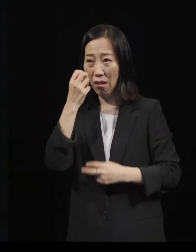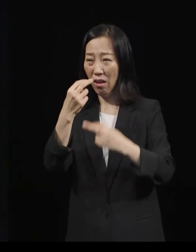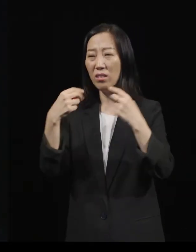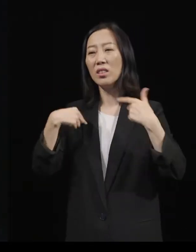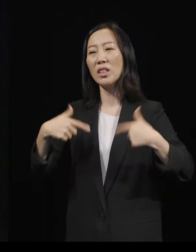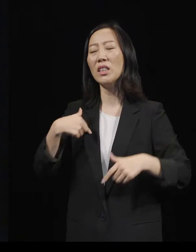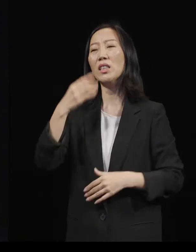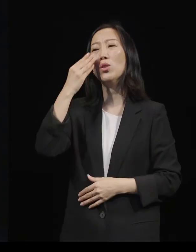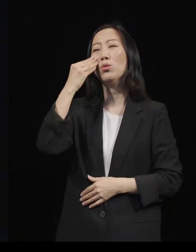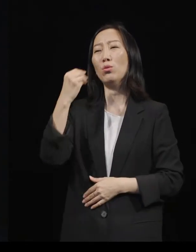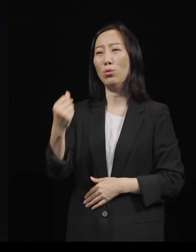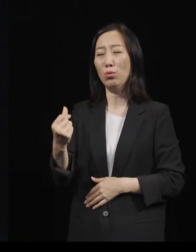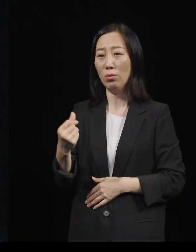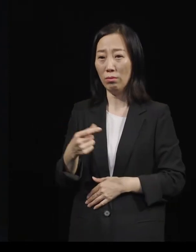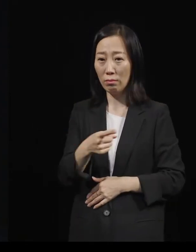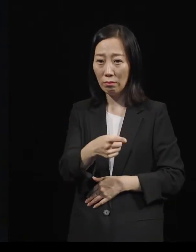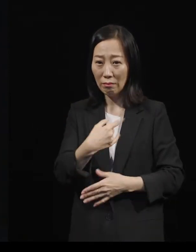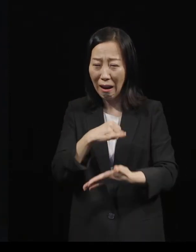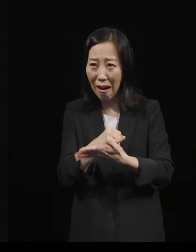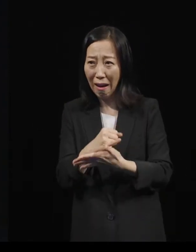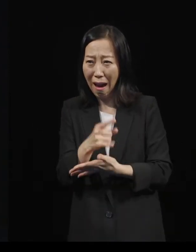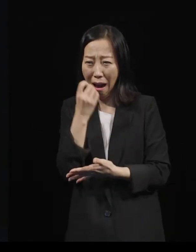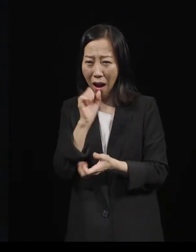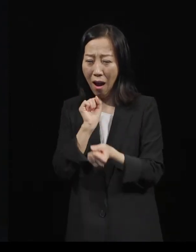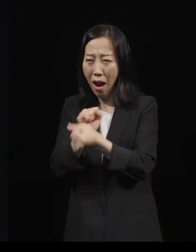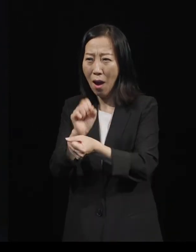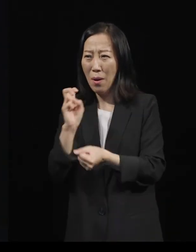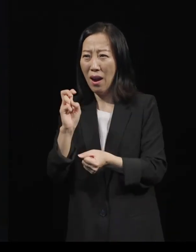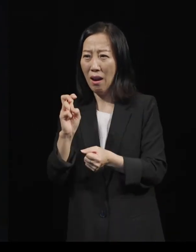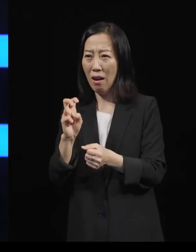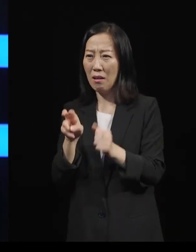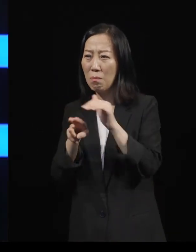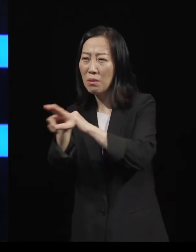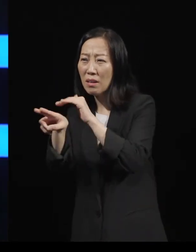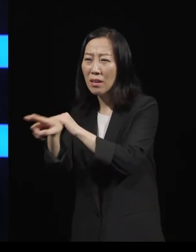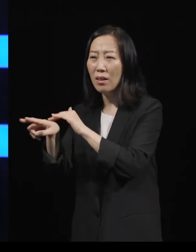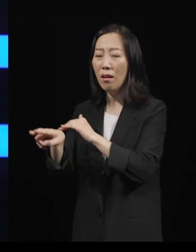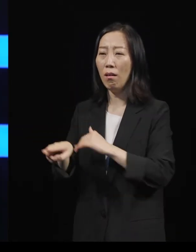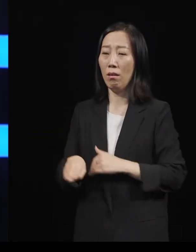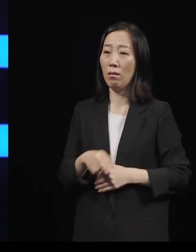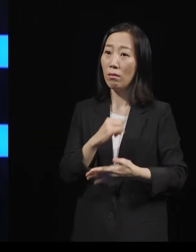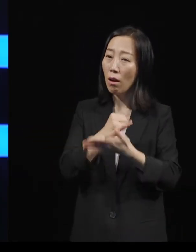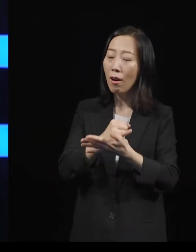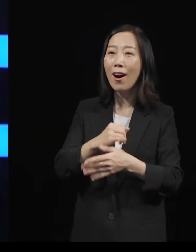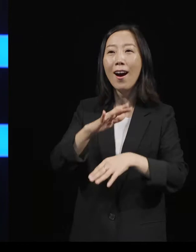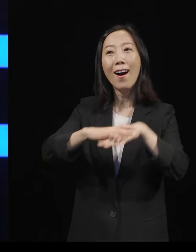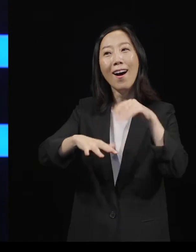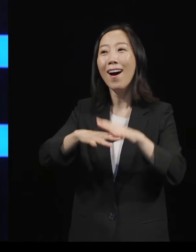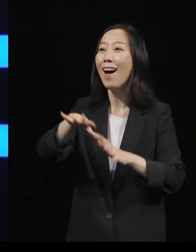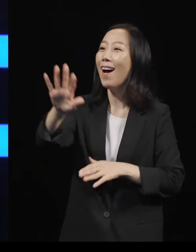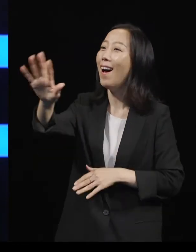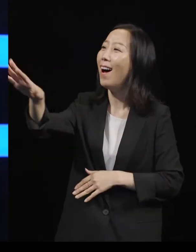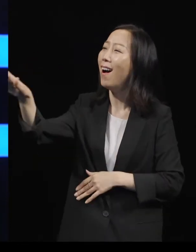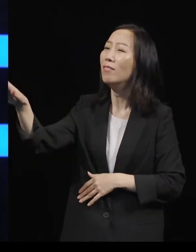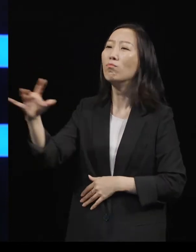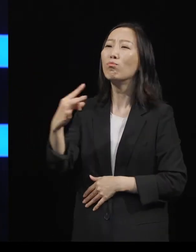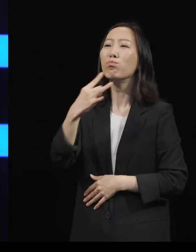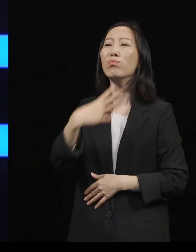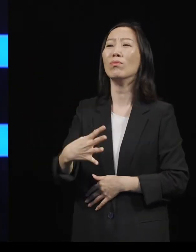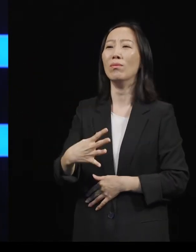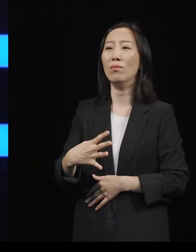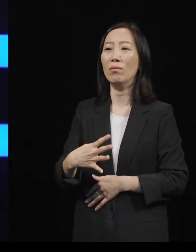일상다반사고요. 그리고 바이러스 나대듯 피하기도 합니다. 그리고 아이가 단지 손을 뻗었을